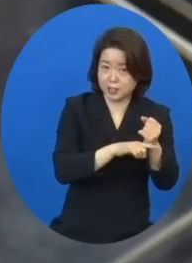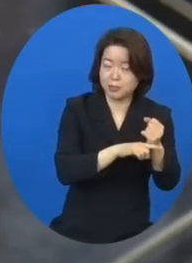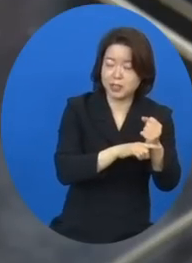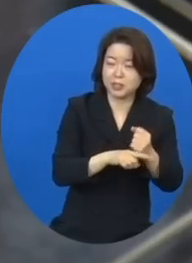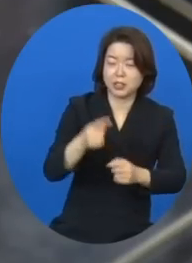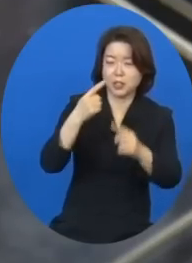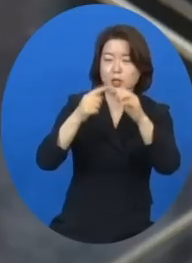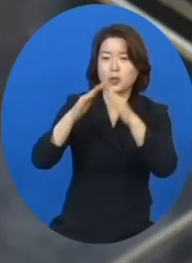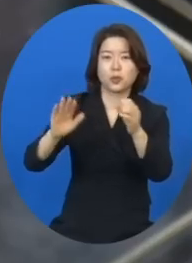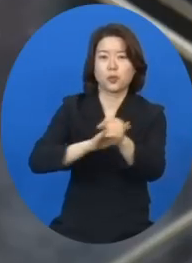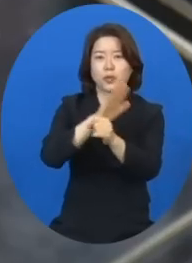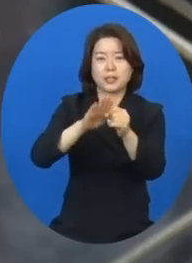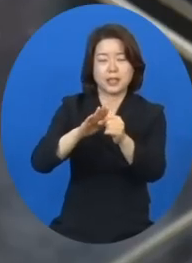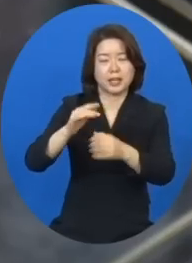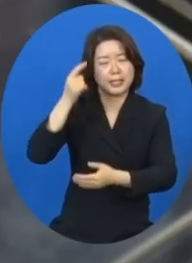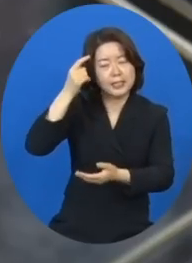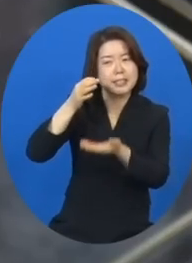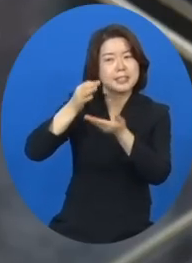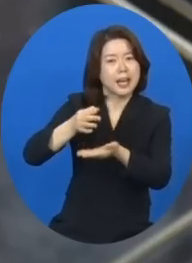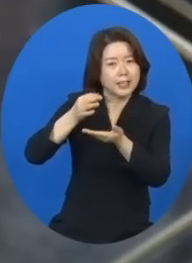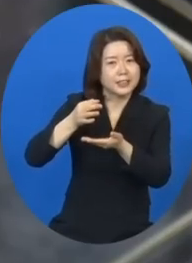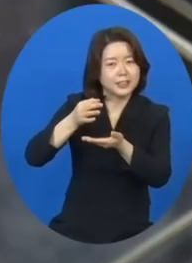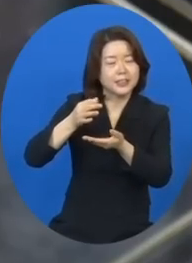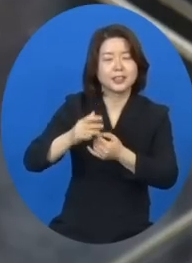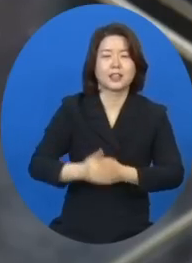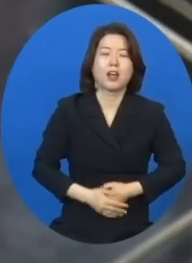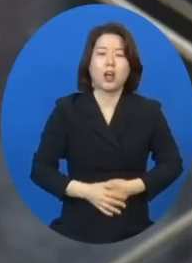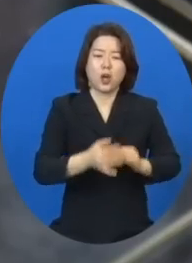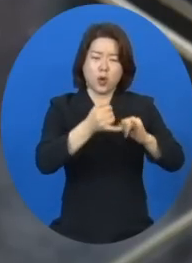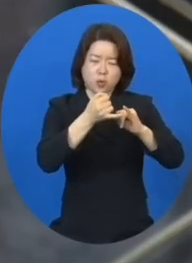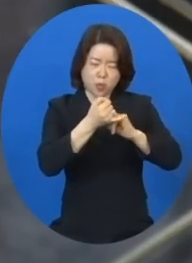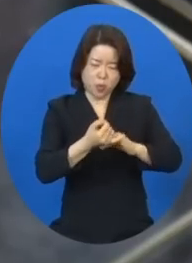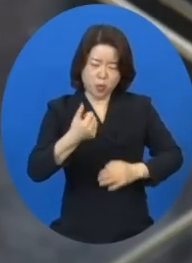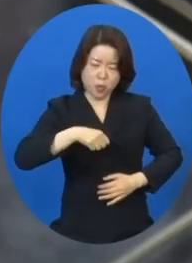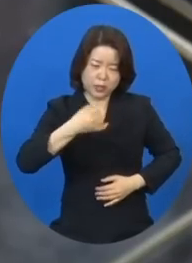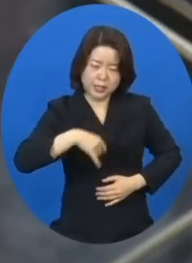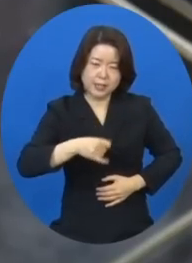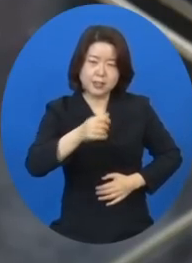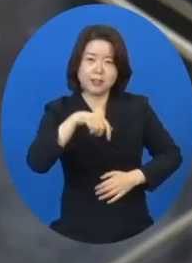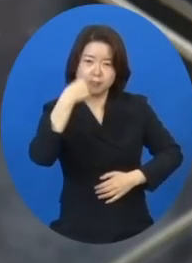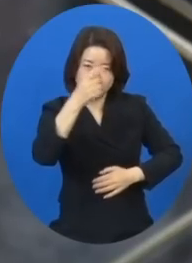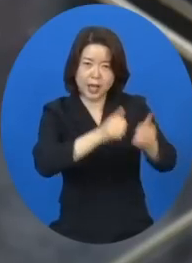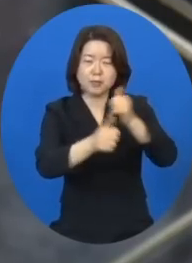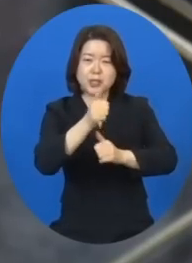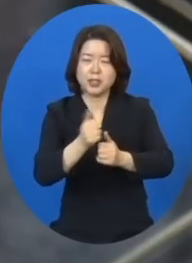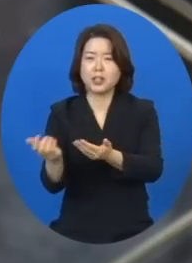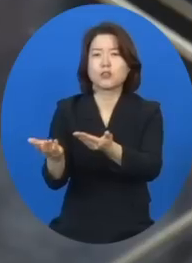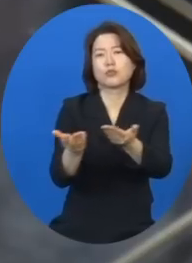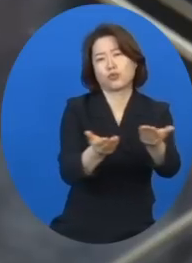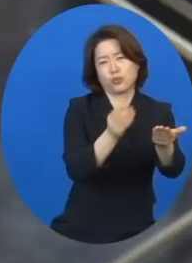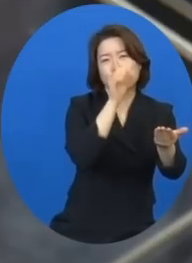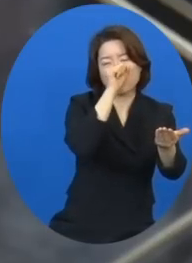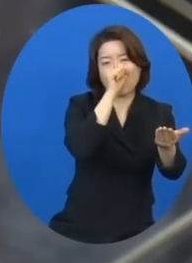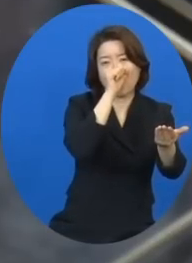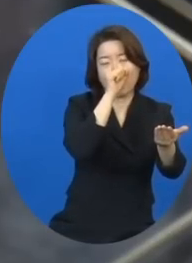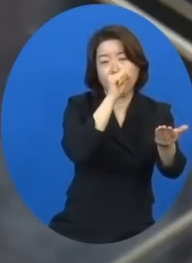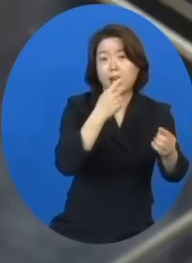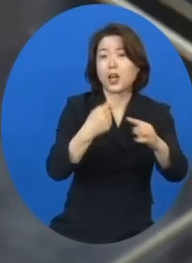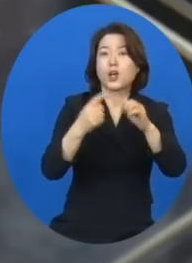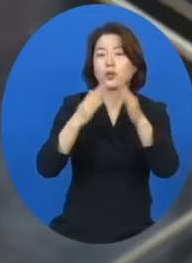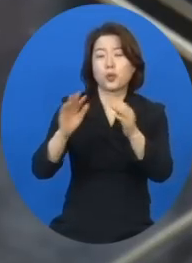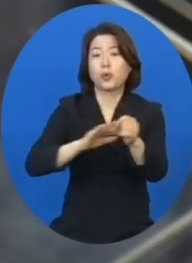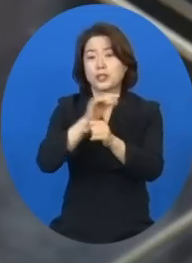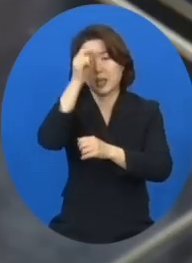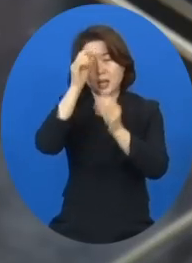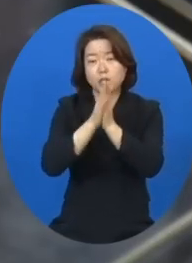가치가 우리의 자녀들에게 꼭 전해졌으면 좋겠어요. 교회 사랑 기도회는 그렇게 할 수 있는